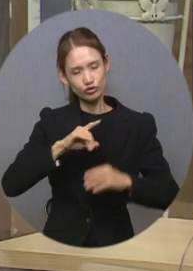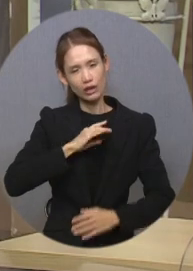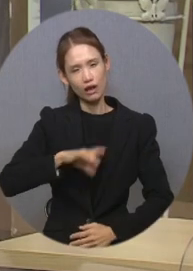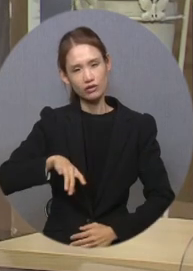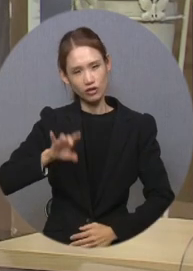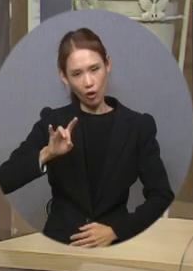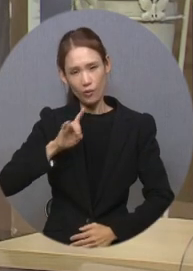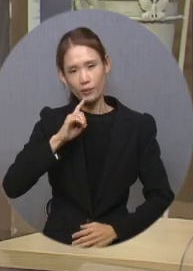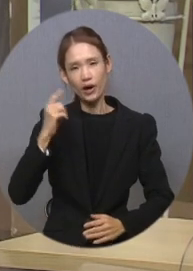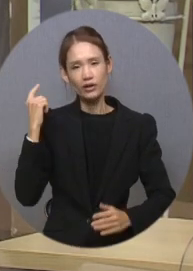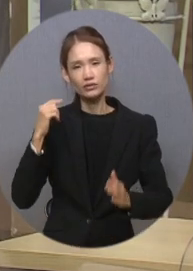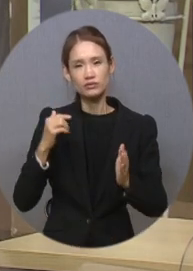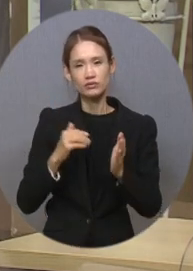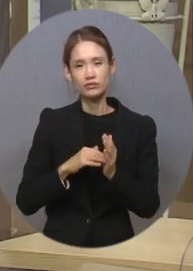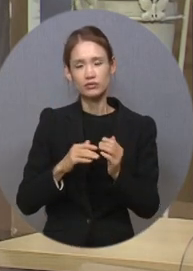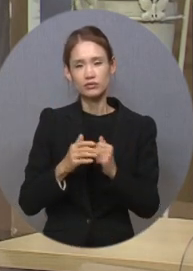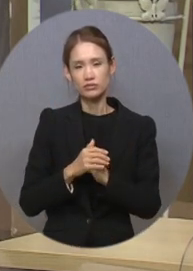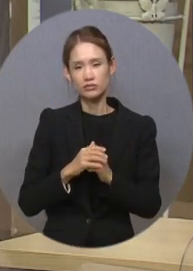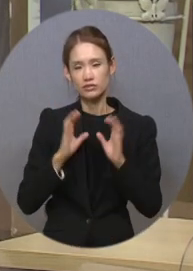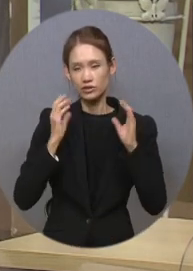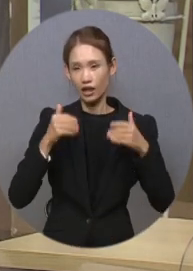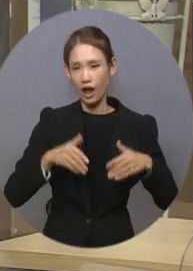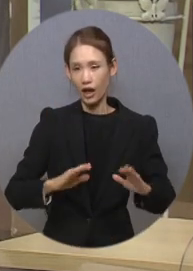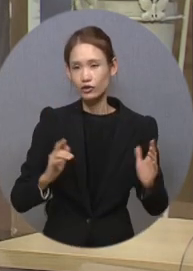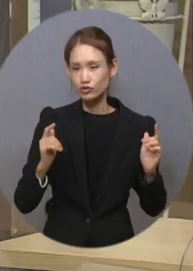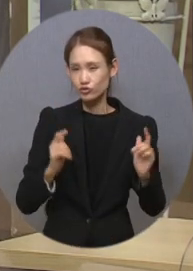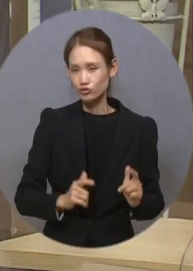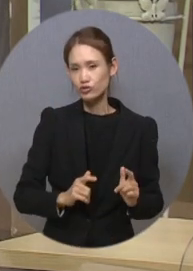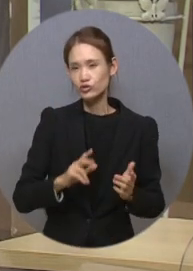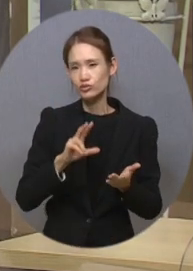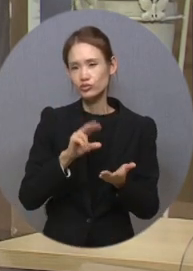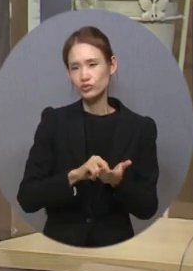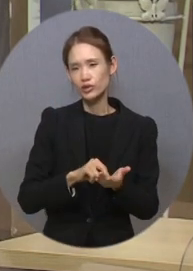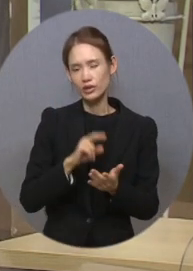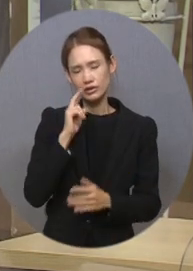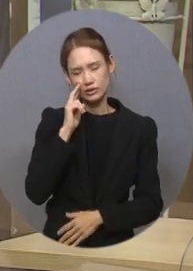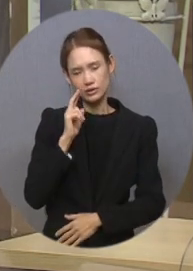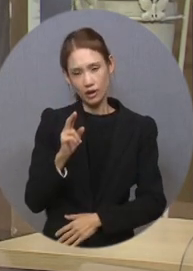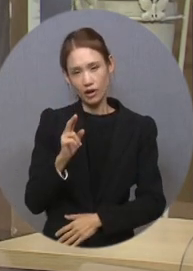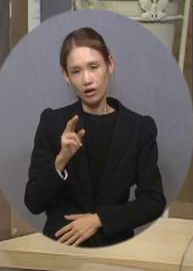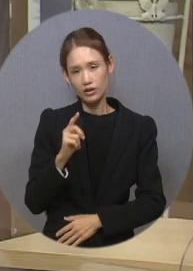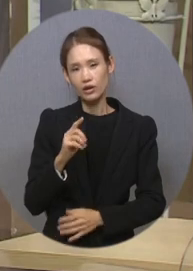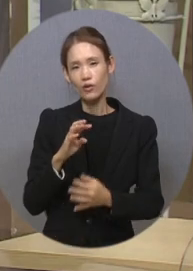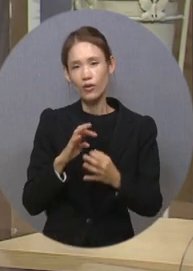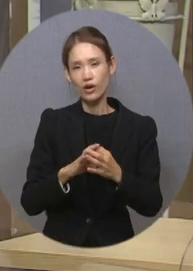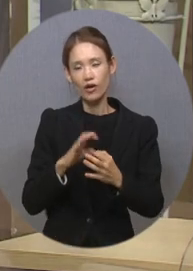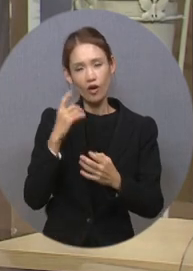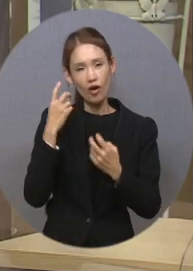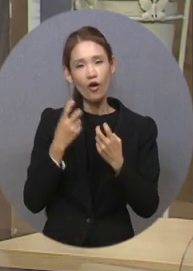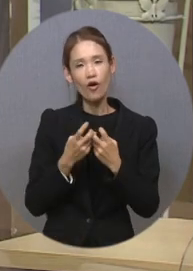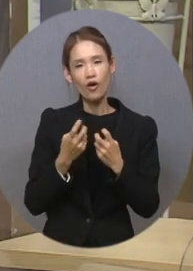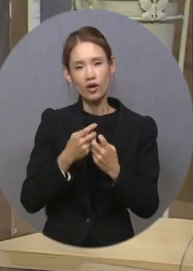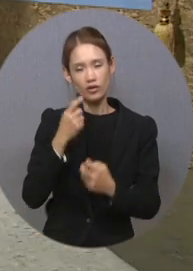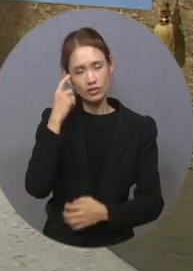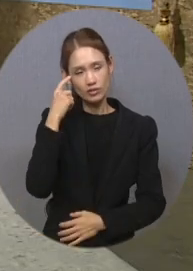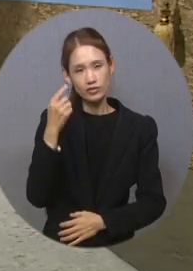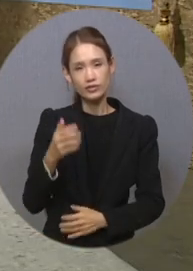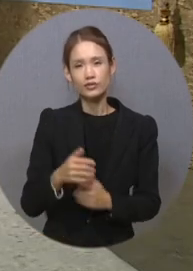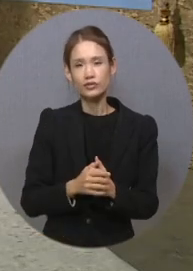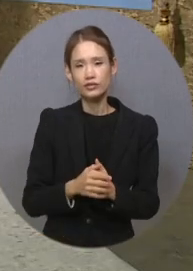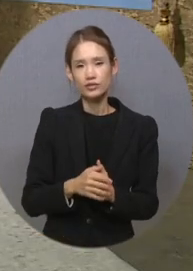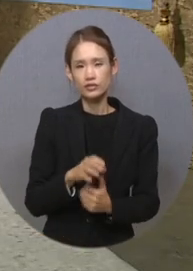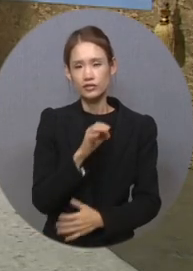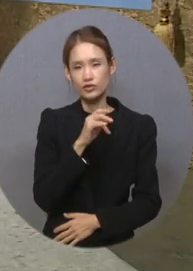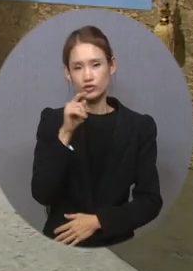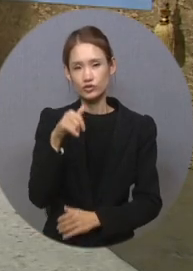유일하다라고 하더라고요. 네. 네, 이런 좀 저출산 문제가 심각한 상황인데 여수시에서는 이 부분을 좀 어떻게 신경을 쓰고 계신가요?